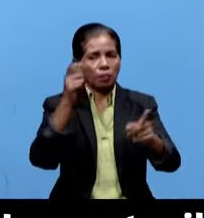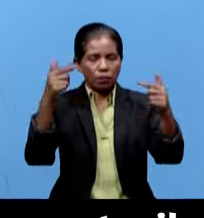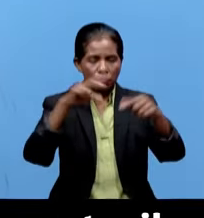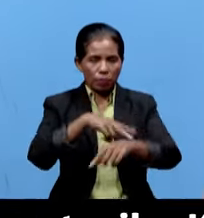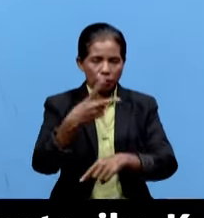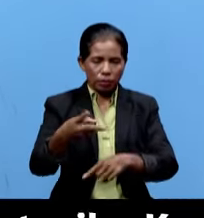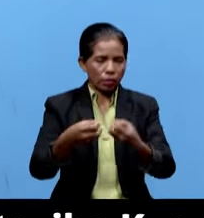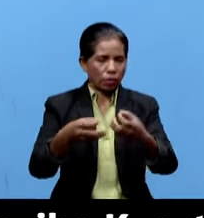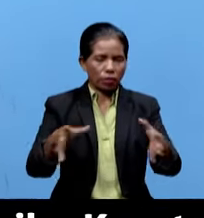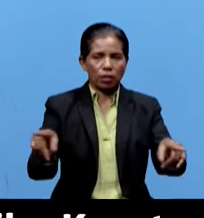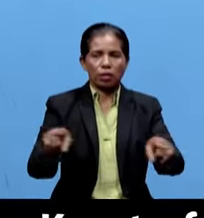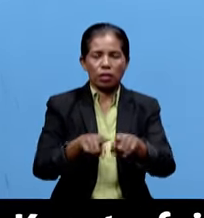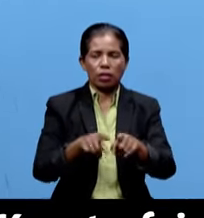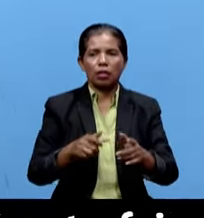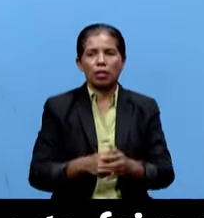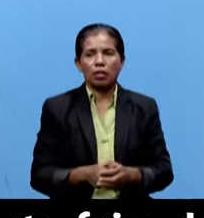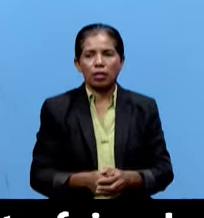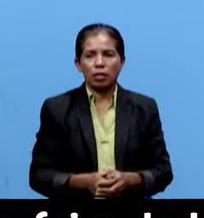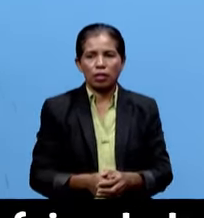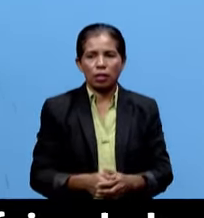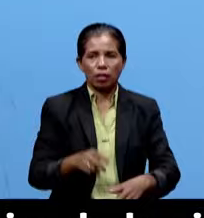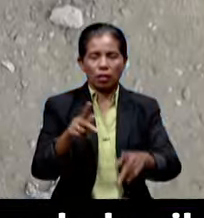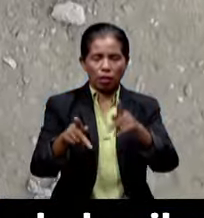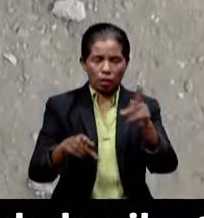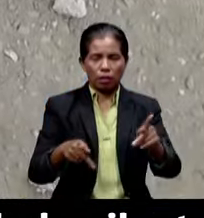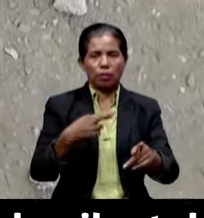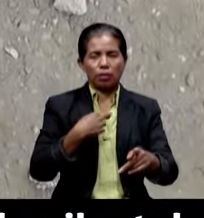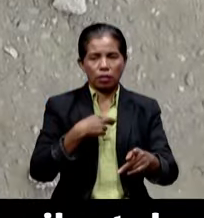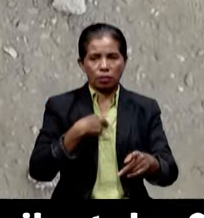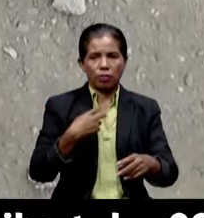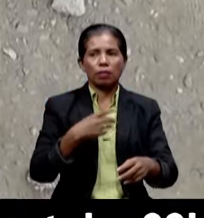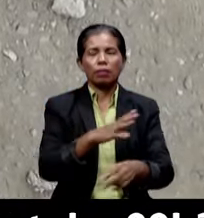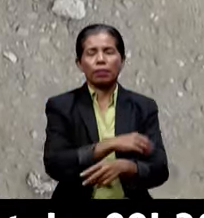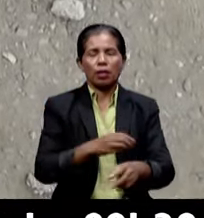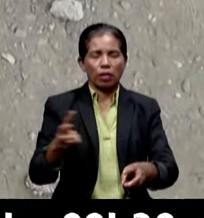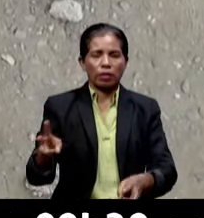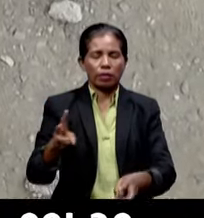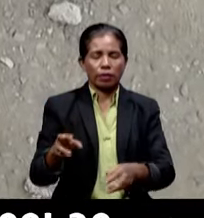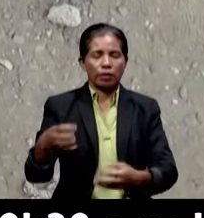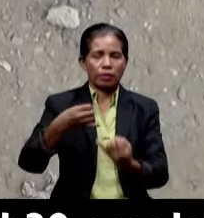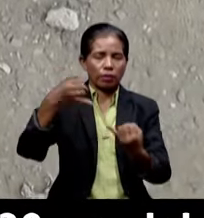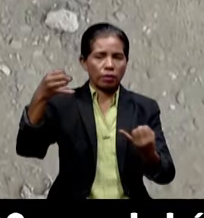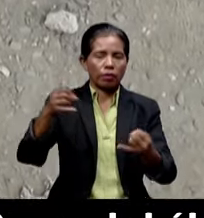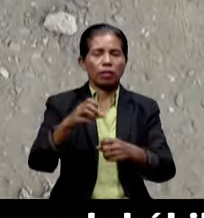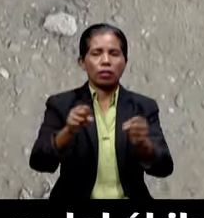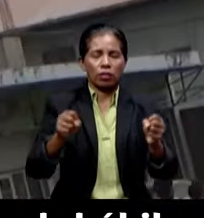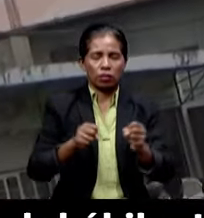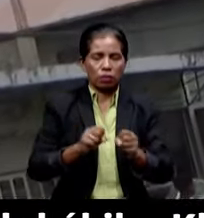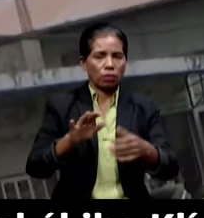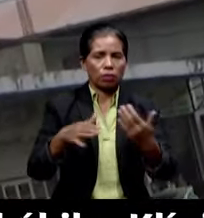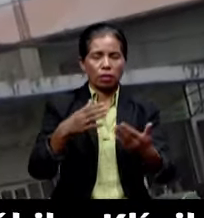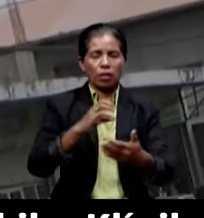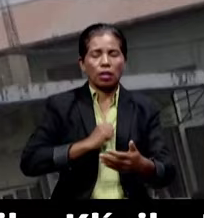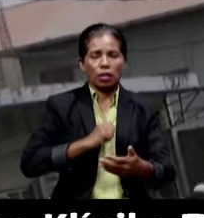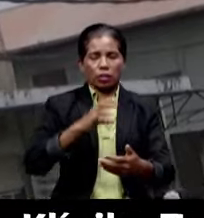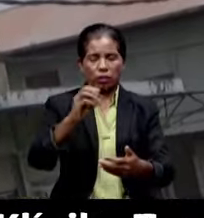monofali sira mai husi kela sene. Agora buat iko sira sira. Komitmen demokrasi. Situasaun fiu trancado ne laos acontece deit ia suku akadir hun mai